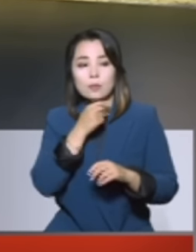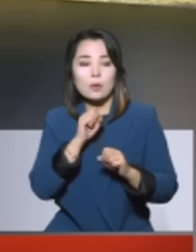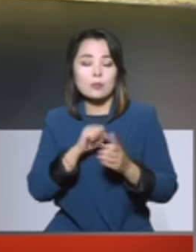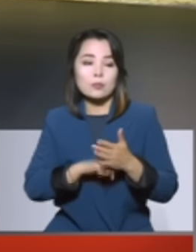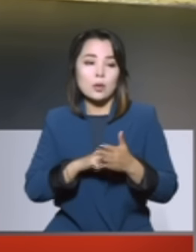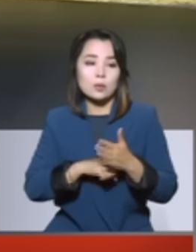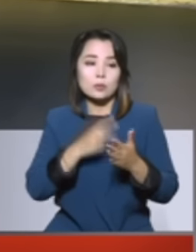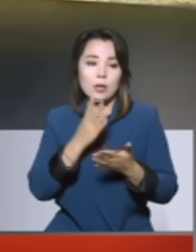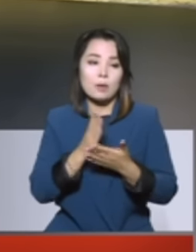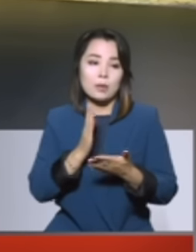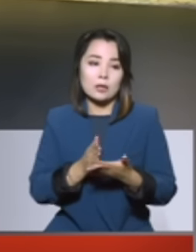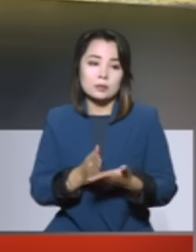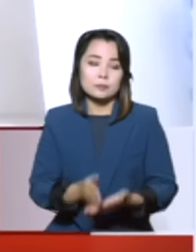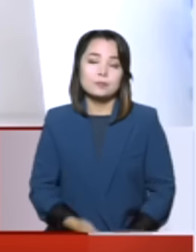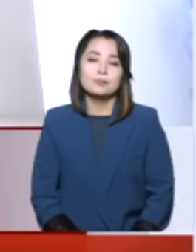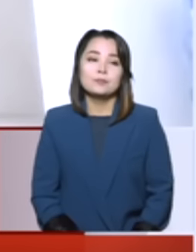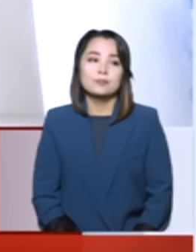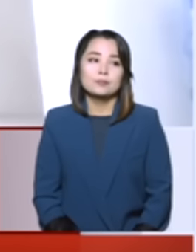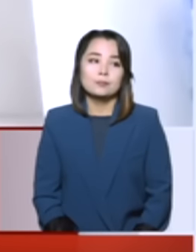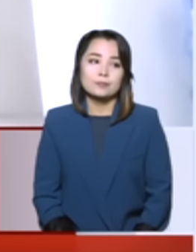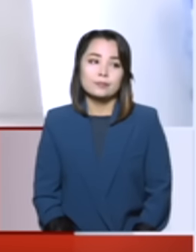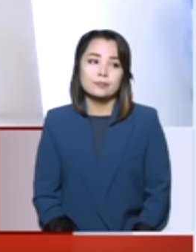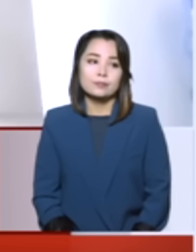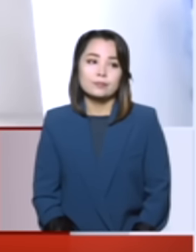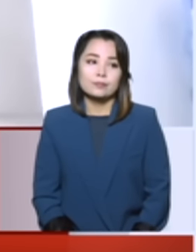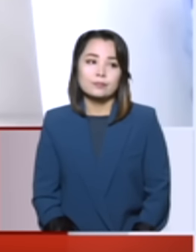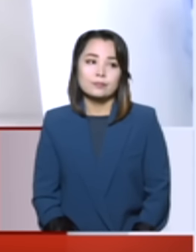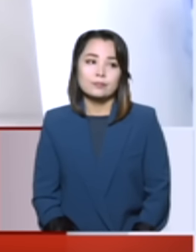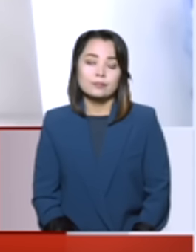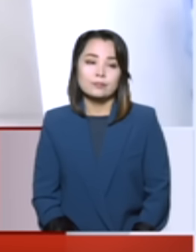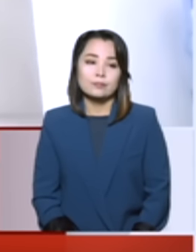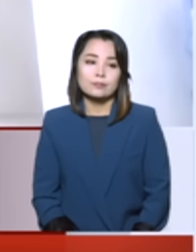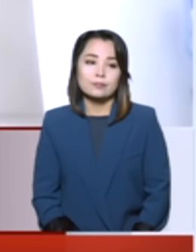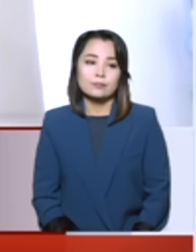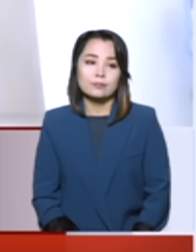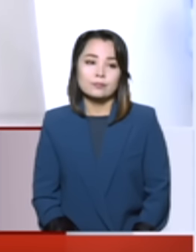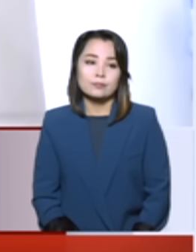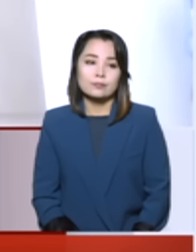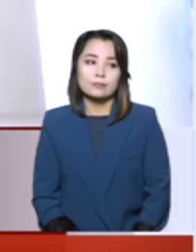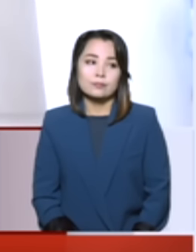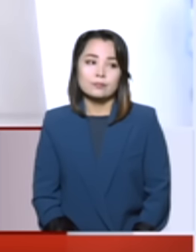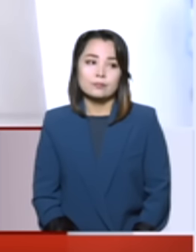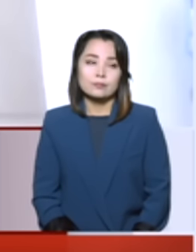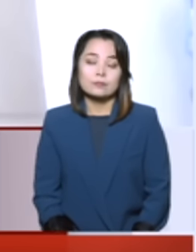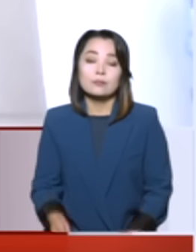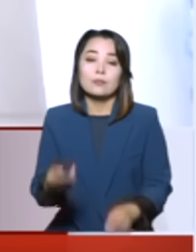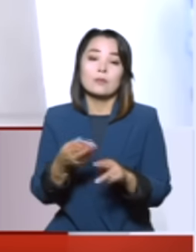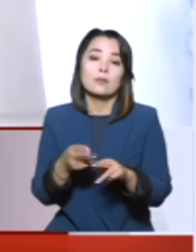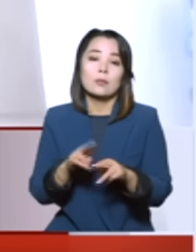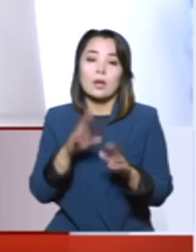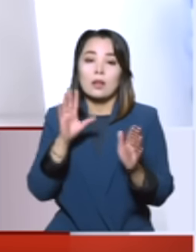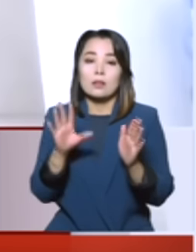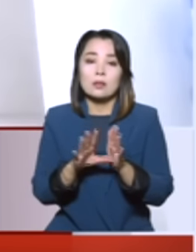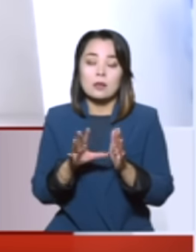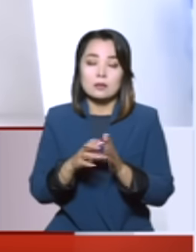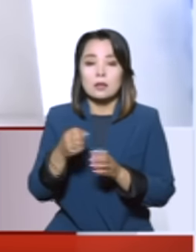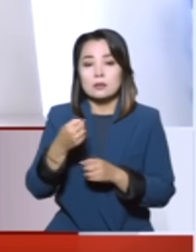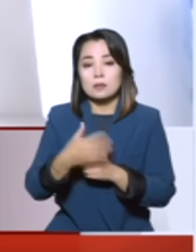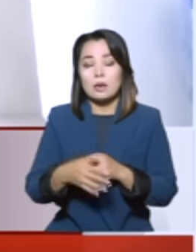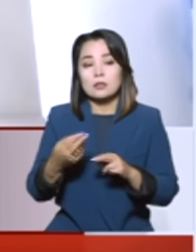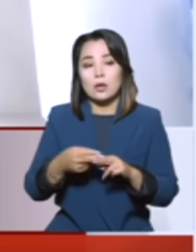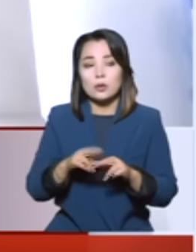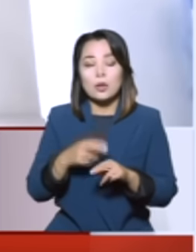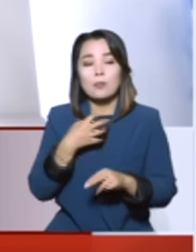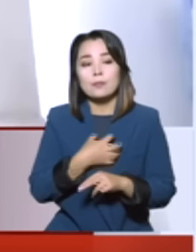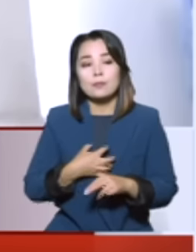сеп. The education is right now being taken care of by Rosatom. Сондай-ақ, атом энергетикасында мамандар дайындау